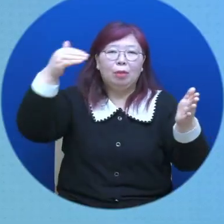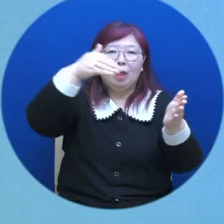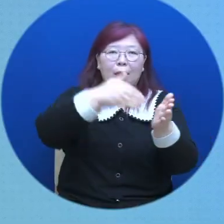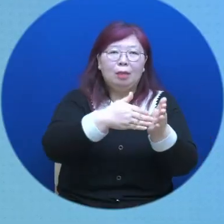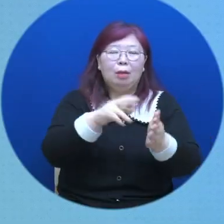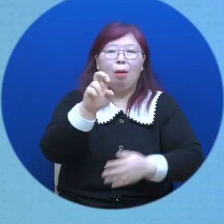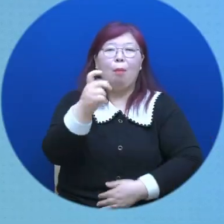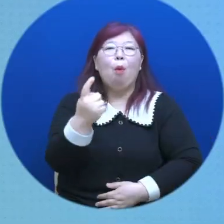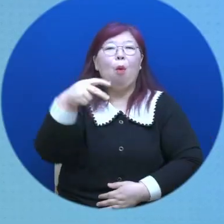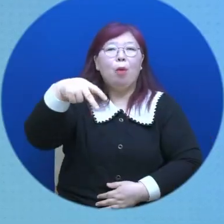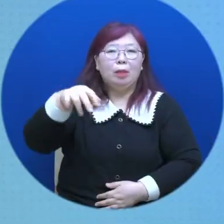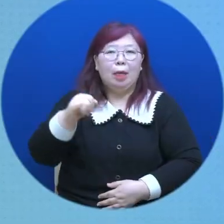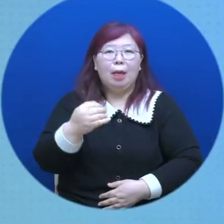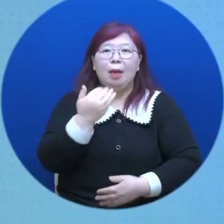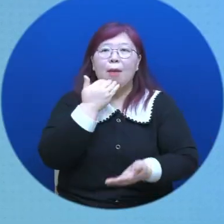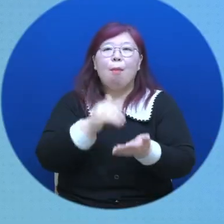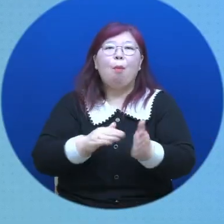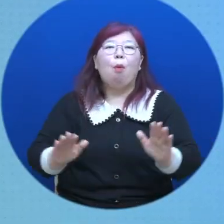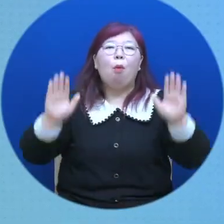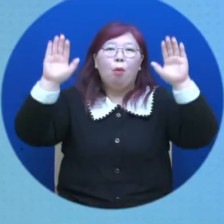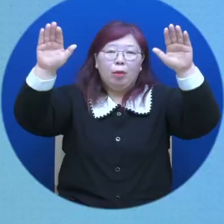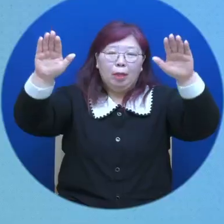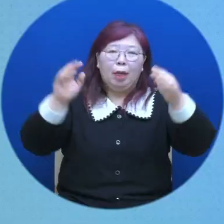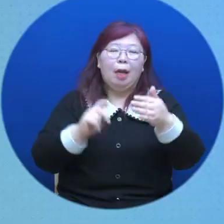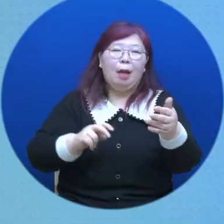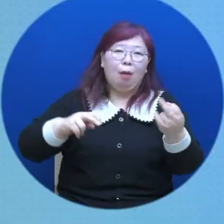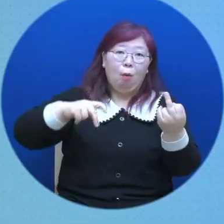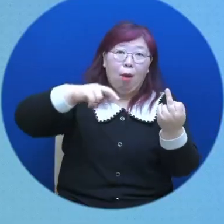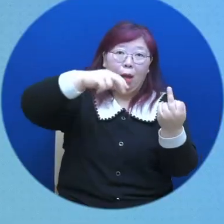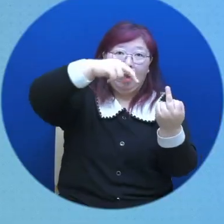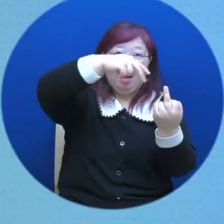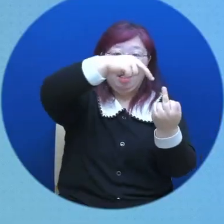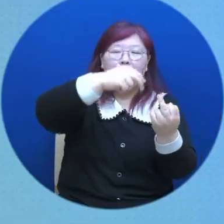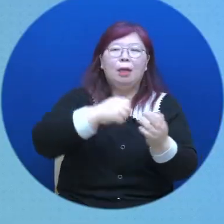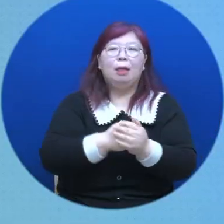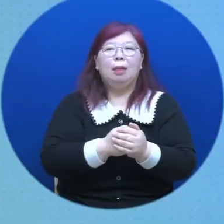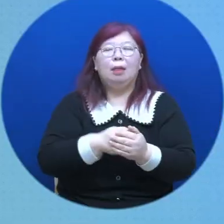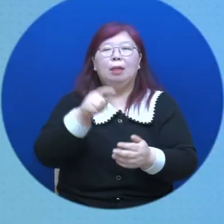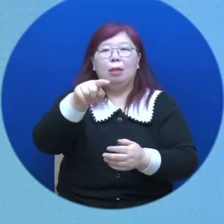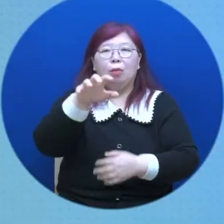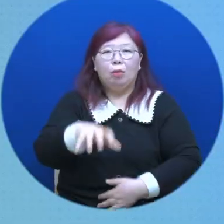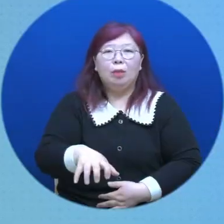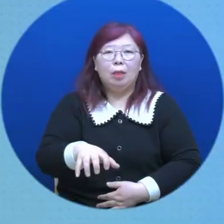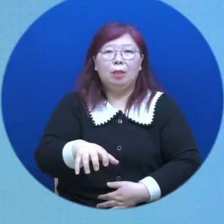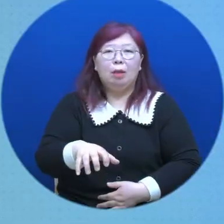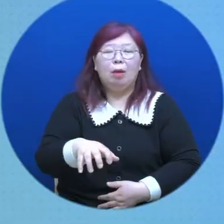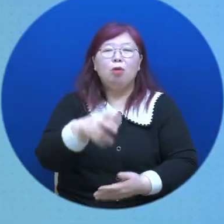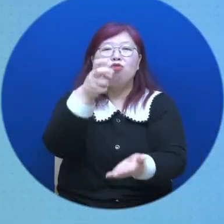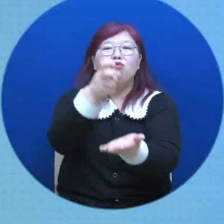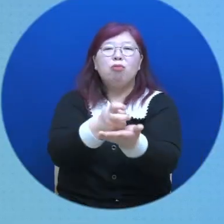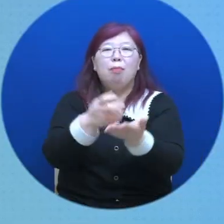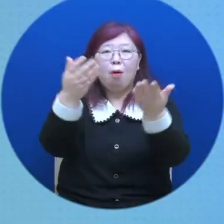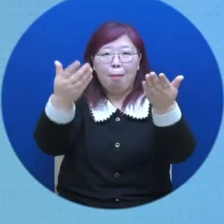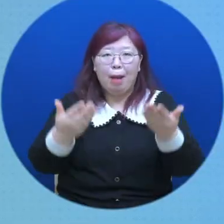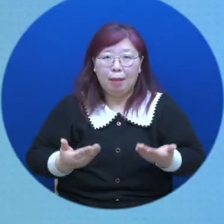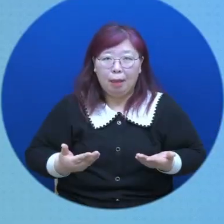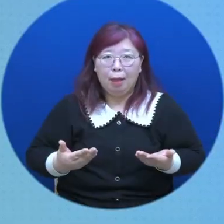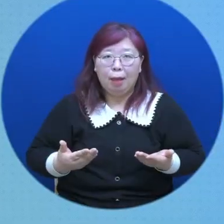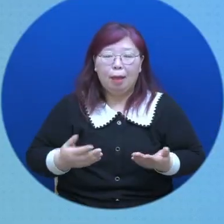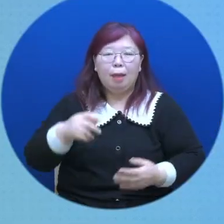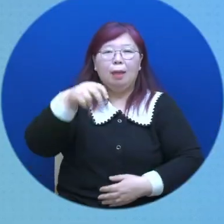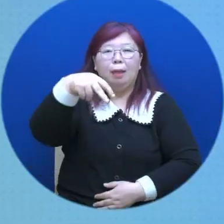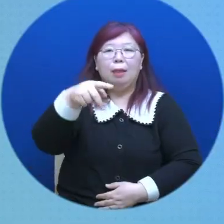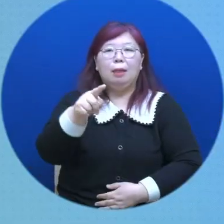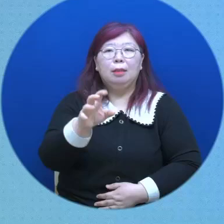됩니다. 그 시내산에서 무엇을? 율법을 받습니다. 무엇을?